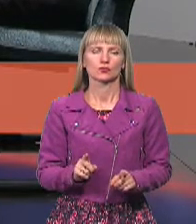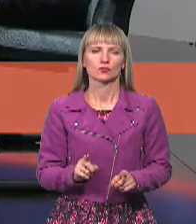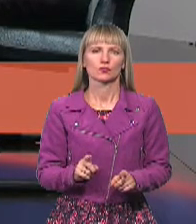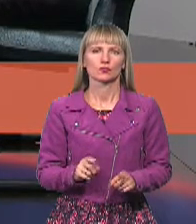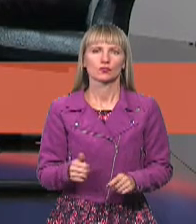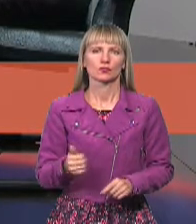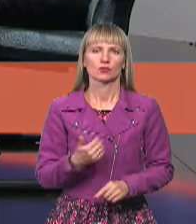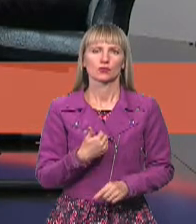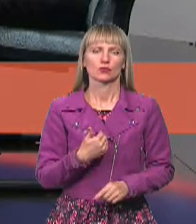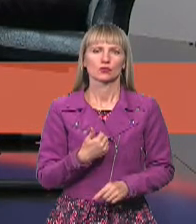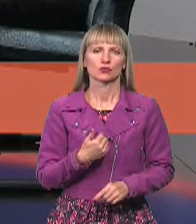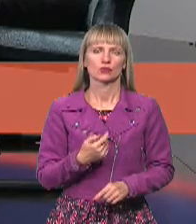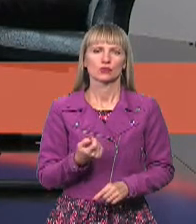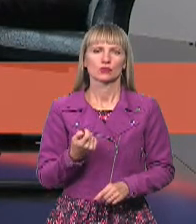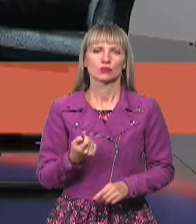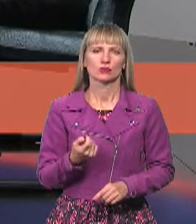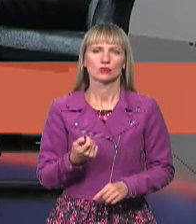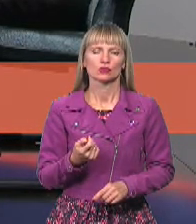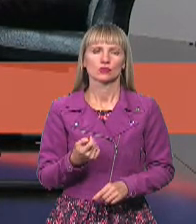во-первых, я хочу немножко